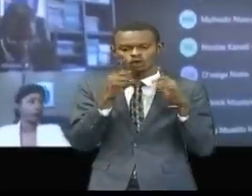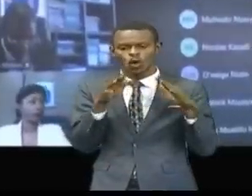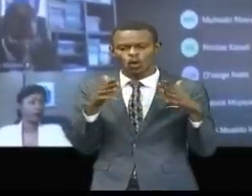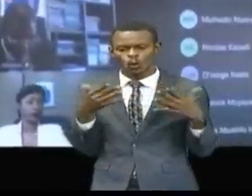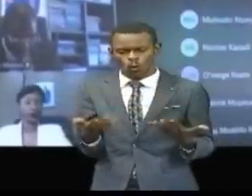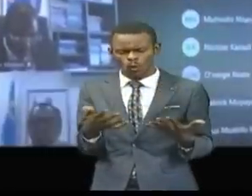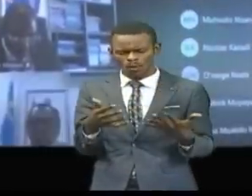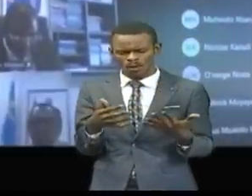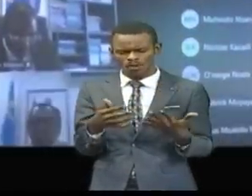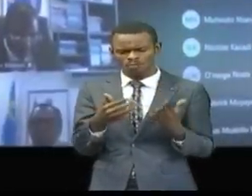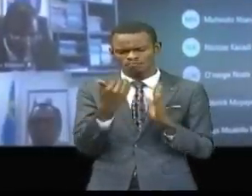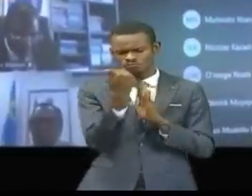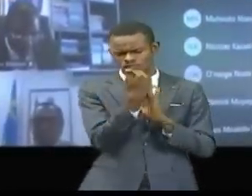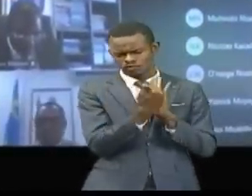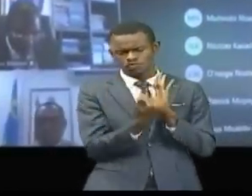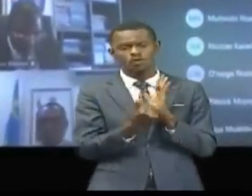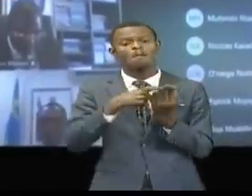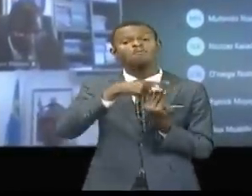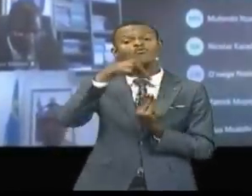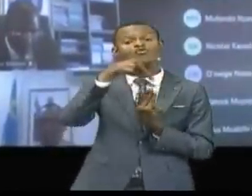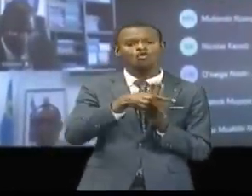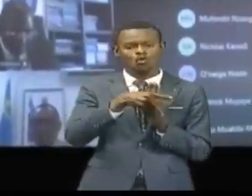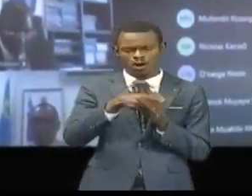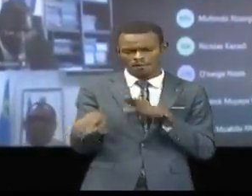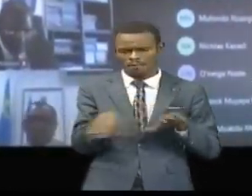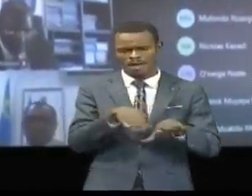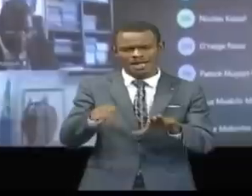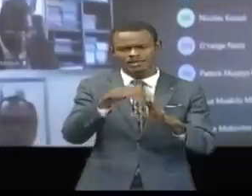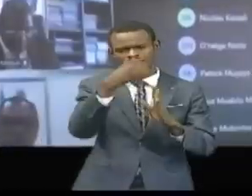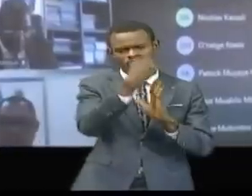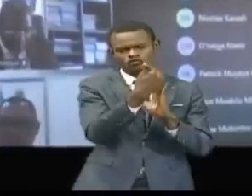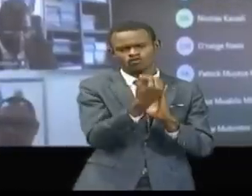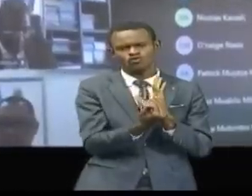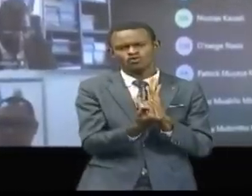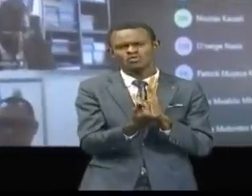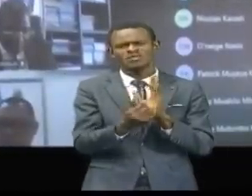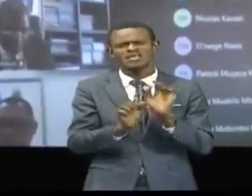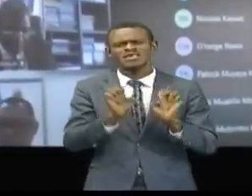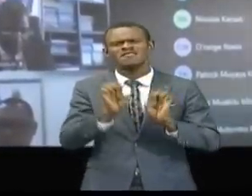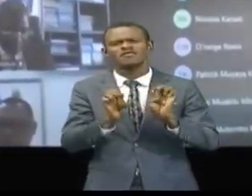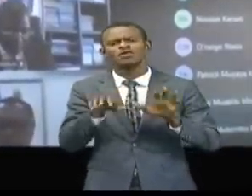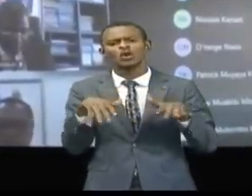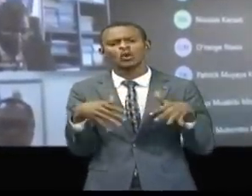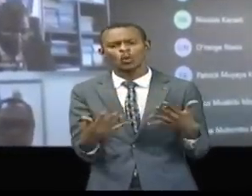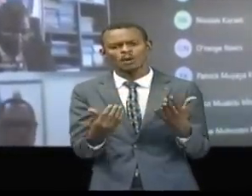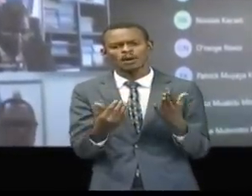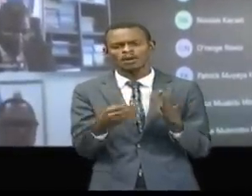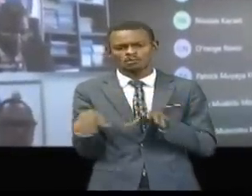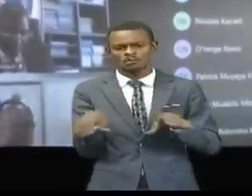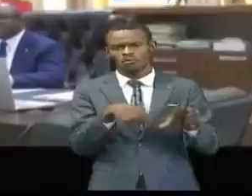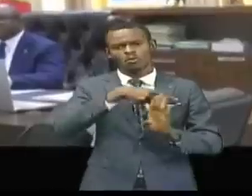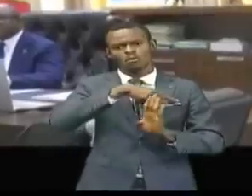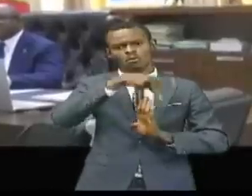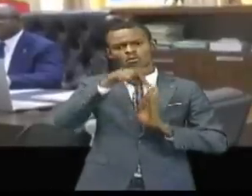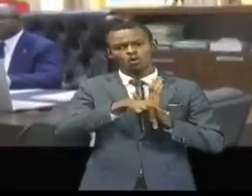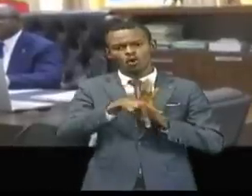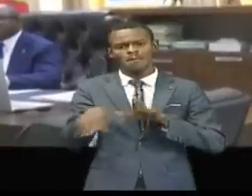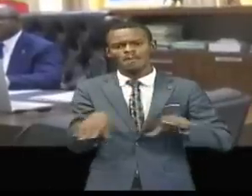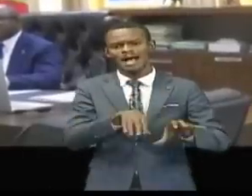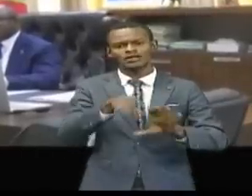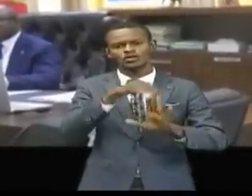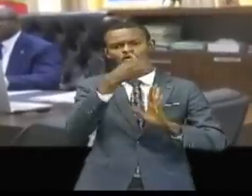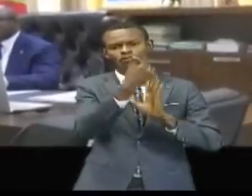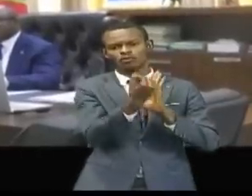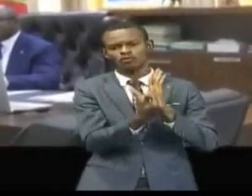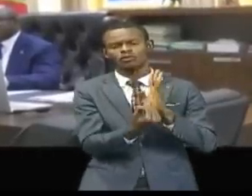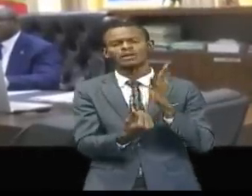2021-2023 qui se résume en 4 secteurs ci-après. 1. Politique,